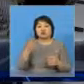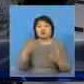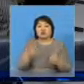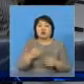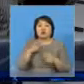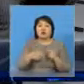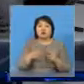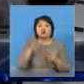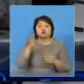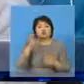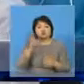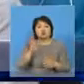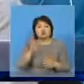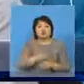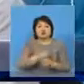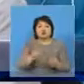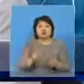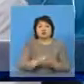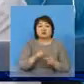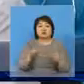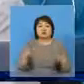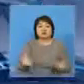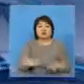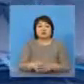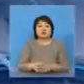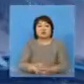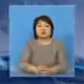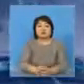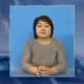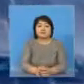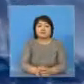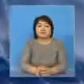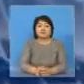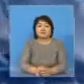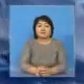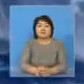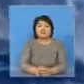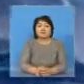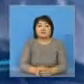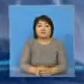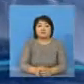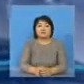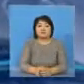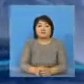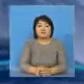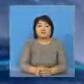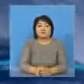их окончанию слушателям будут выданы сертификаты. Анастасия Евсеева, Аманжол Айтмагамбетов, телеканал «Актюбе».